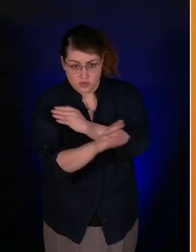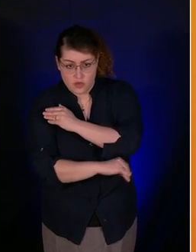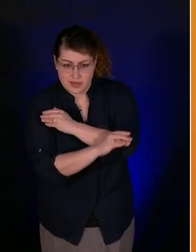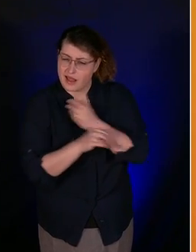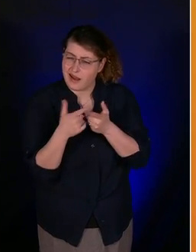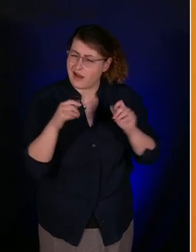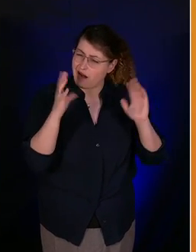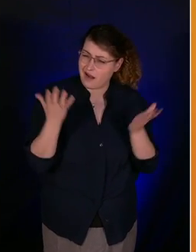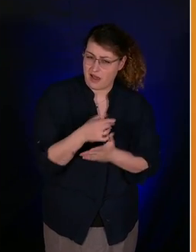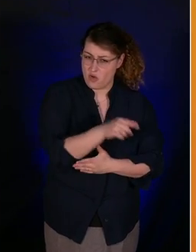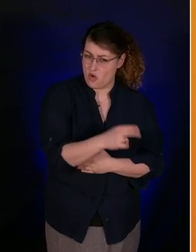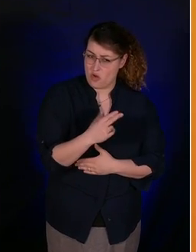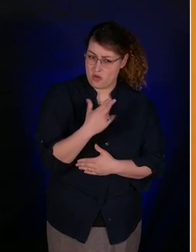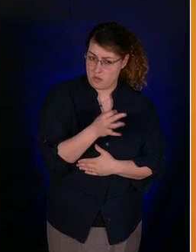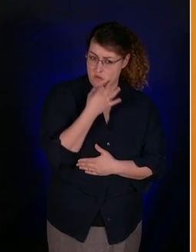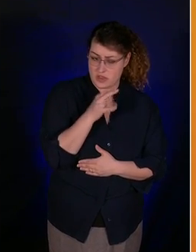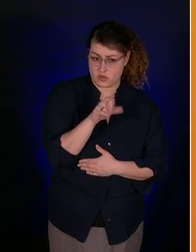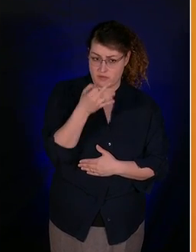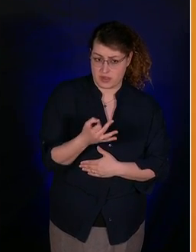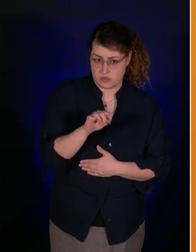n'ont bénéficié que de 3,5%.